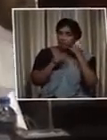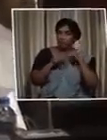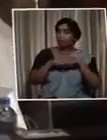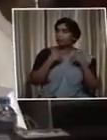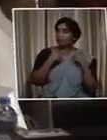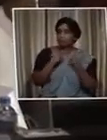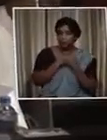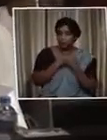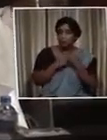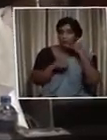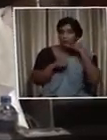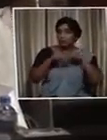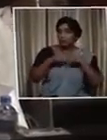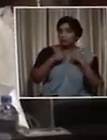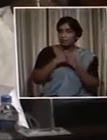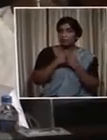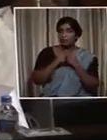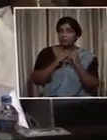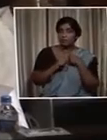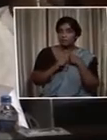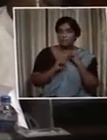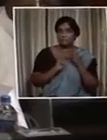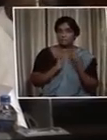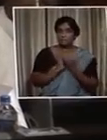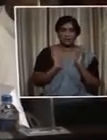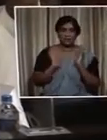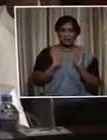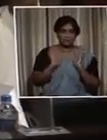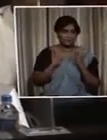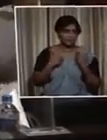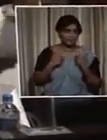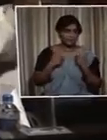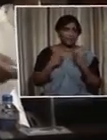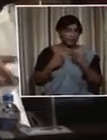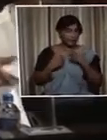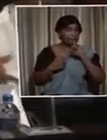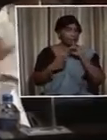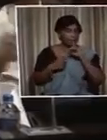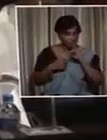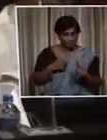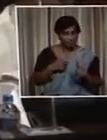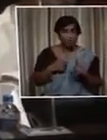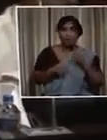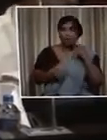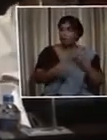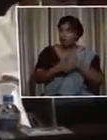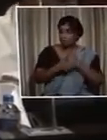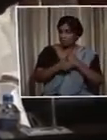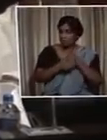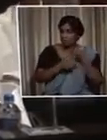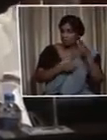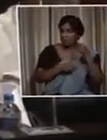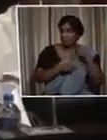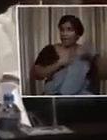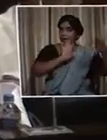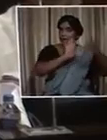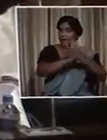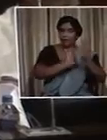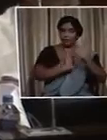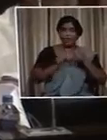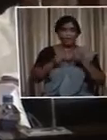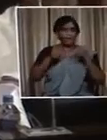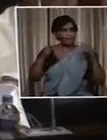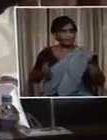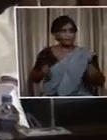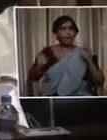බලවේගයේ සබගි සද්ධානයේ ප්‍රතිපත්තිය නෙවෙයි. අපි තීරණයක් ගත්තා ආණ්ඩුවට එකව වෙන්නේ නැතුව විපක්ෂයේ